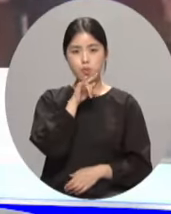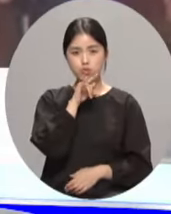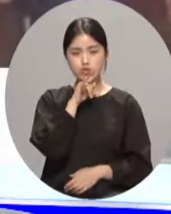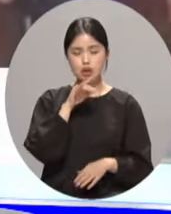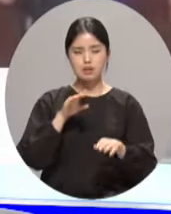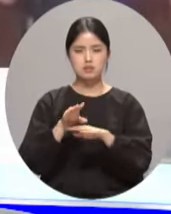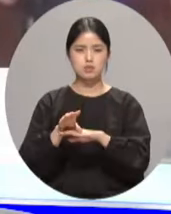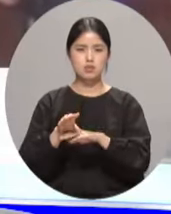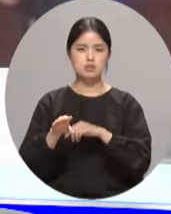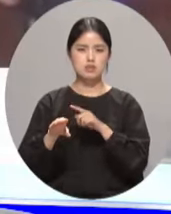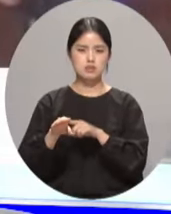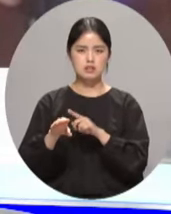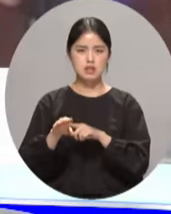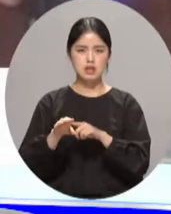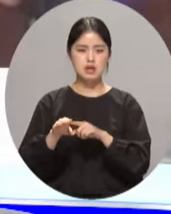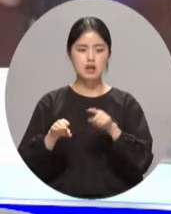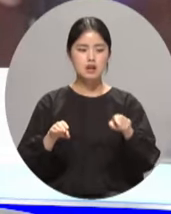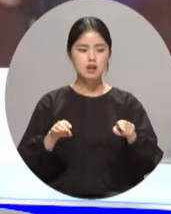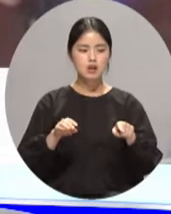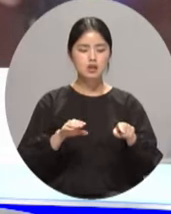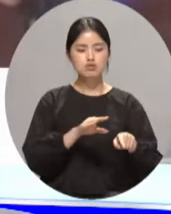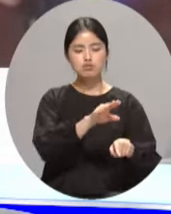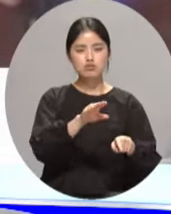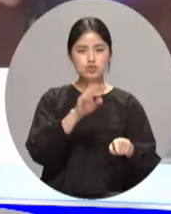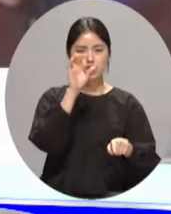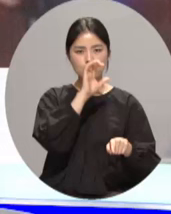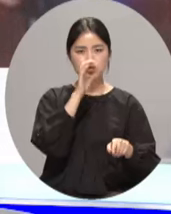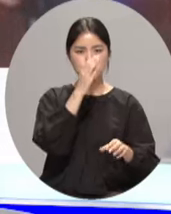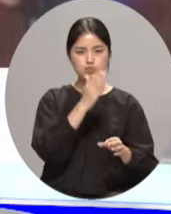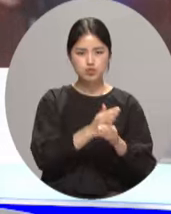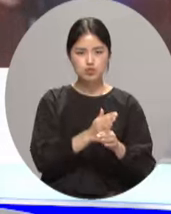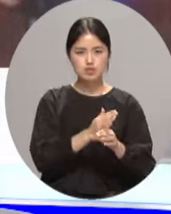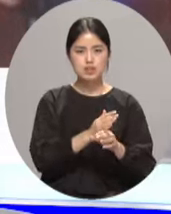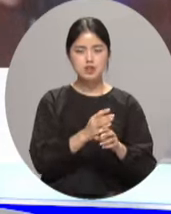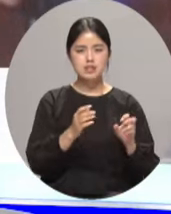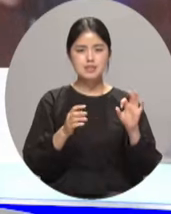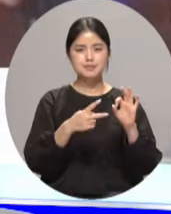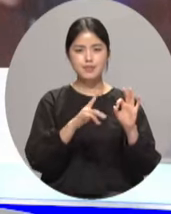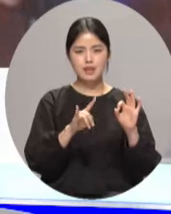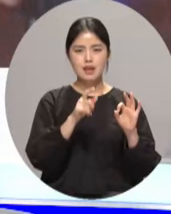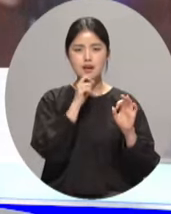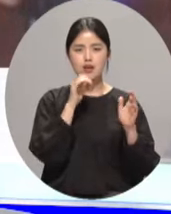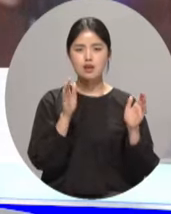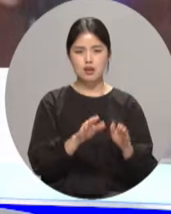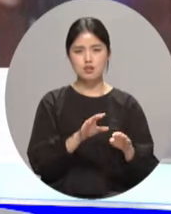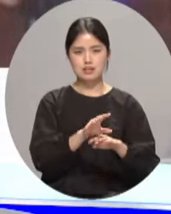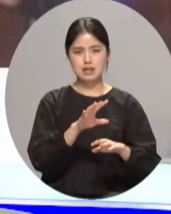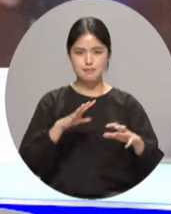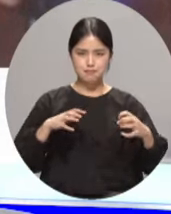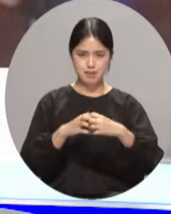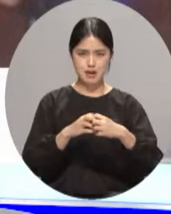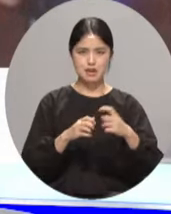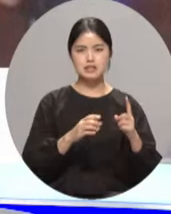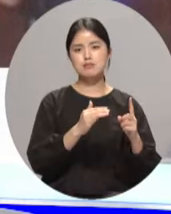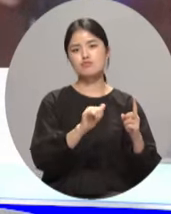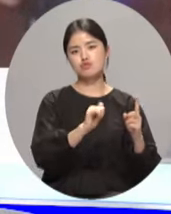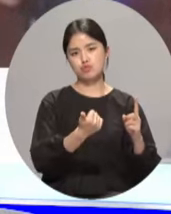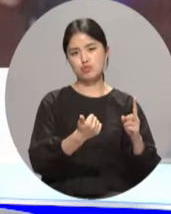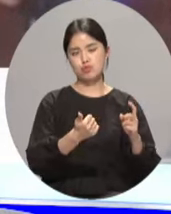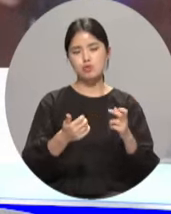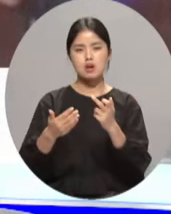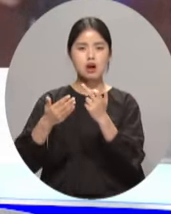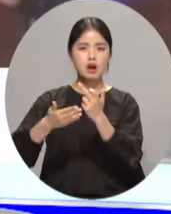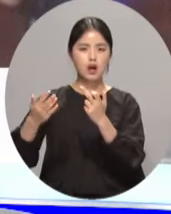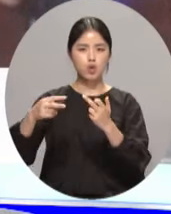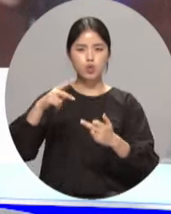승용차가 운전 연습 중이던 10대 두명이 탄 경찰을 들이받아 한 명이 숨졌고 속에서도 비슷한